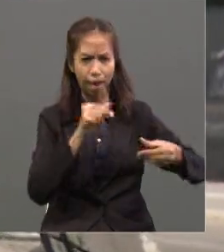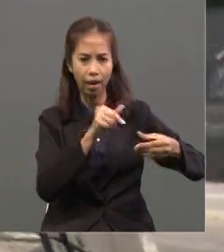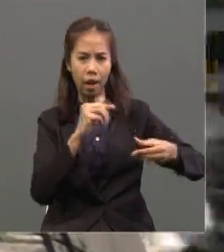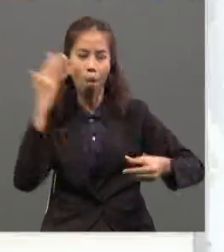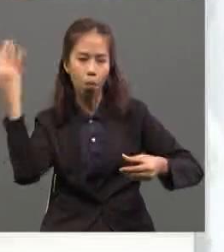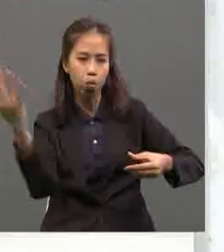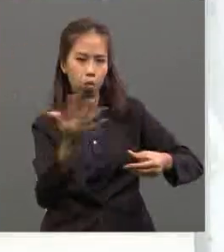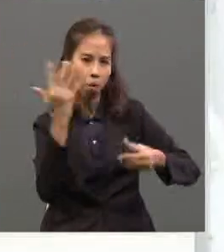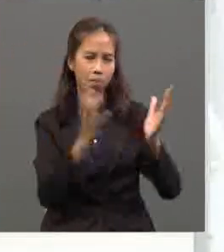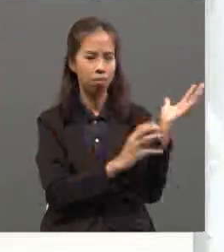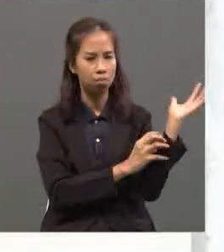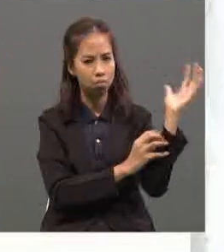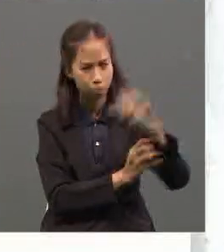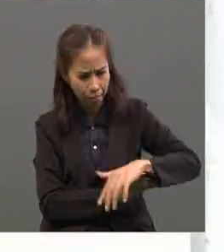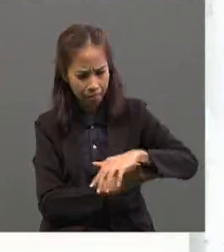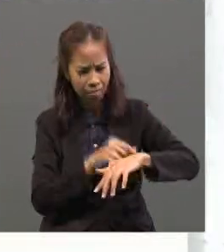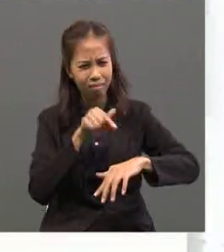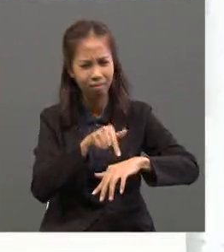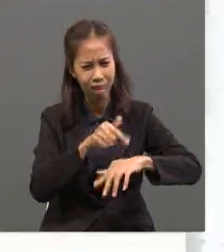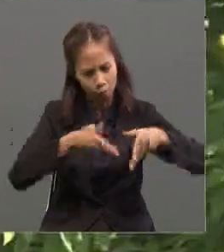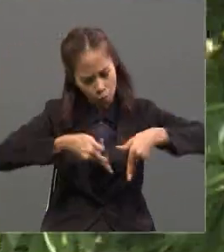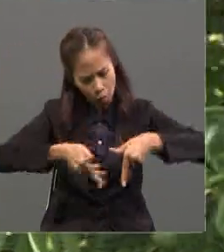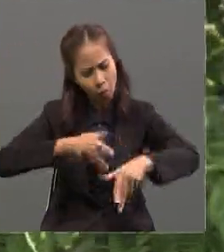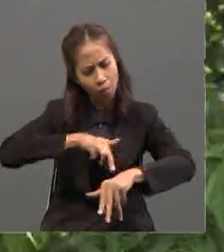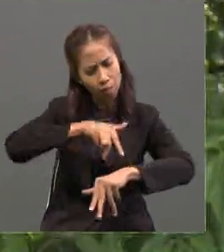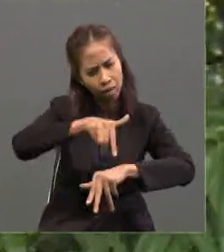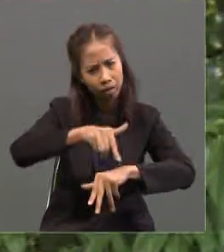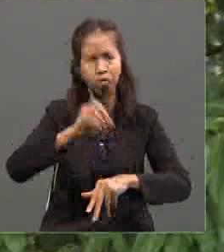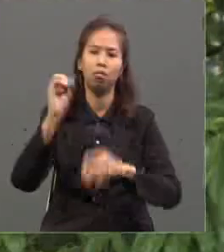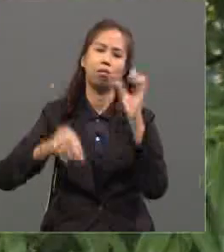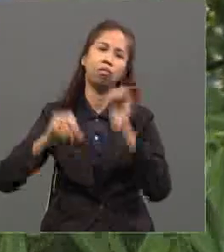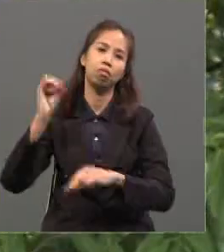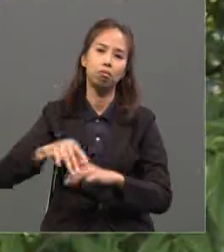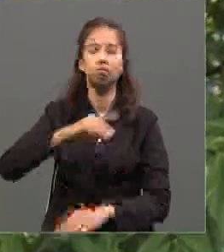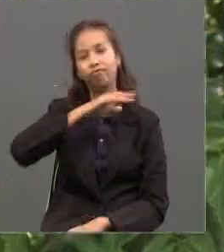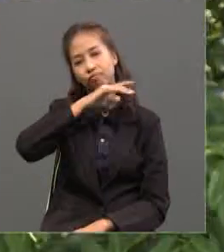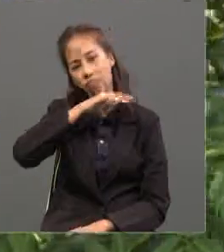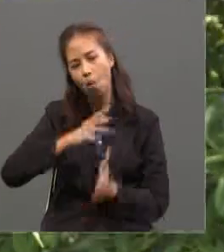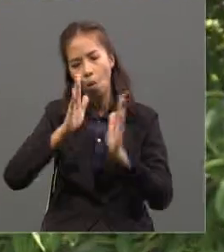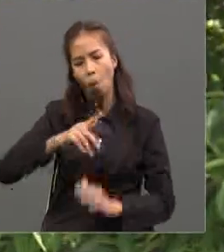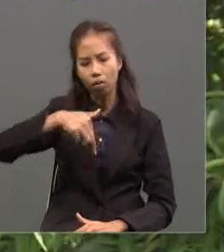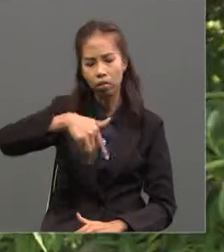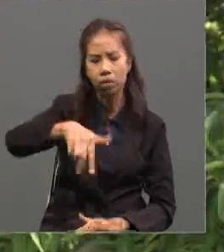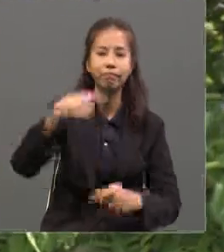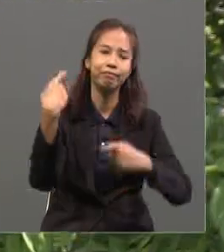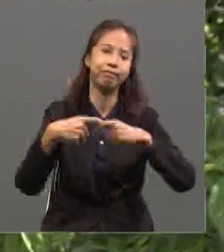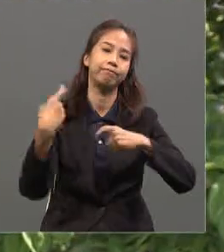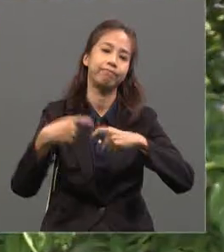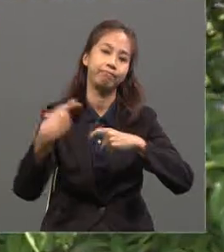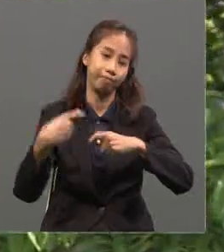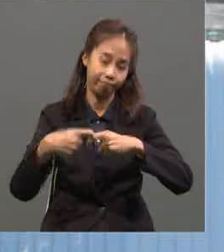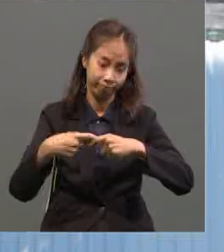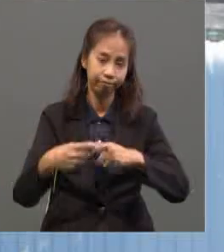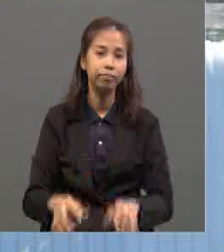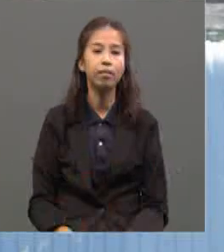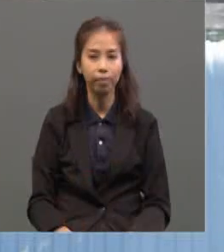าดปลิวหลุดมาอยู่ตรงทางเท้าและริมถนนกลายเป็นขยะไปอีกสร้างความลำบากให้กับประชาชนในการสัญจรผ่านไปม